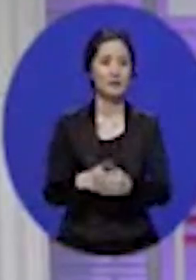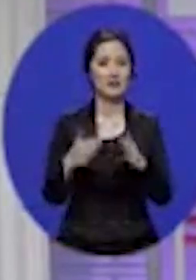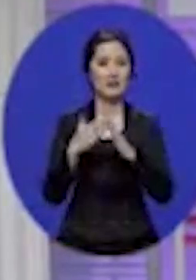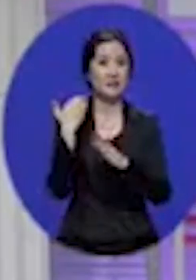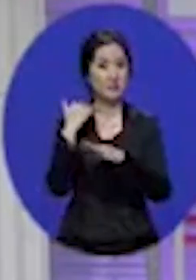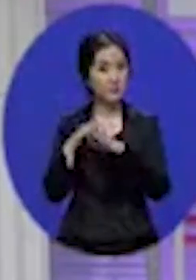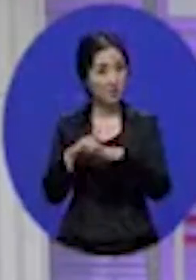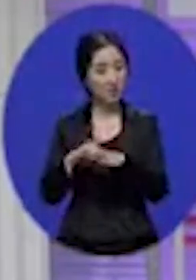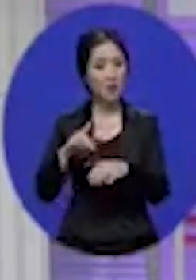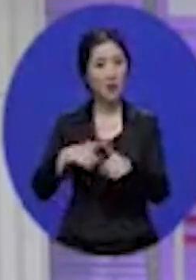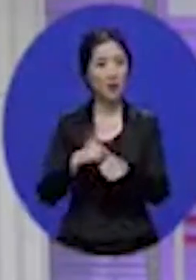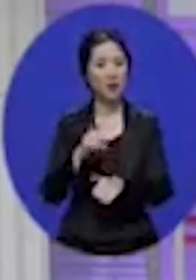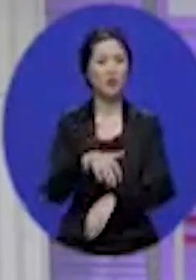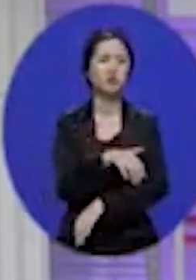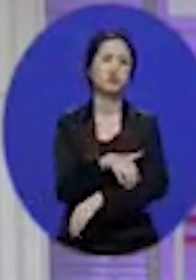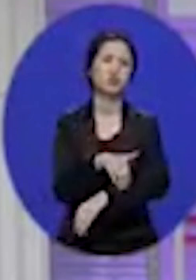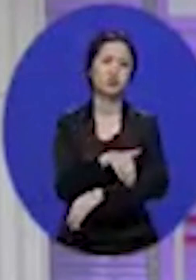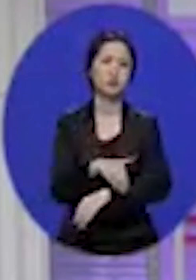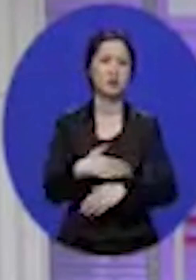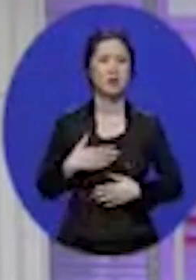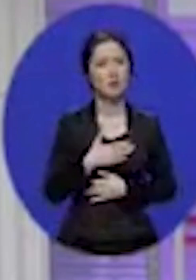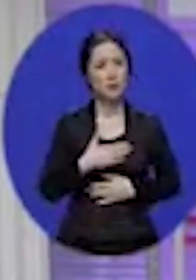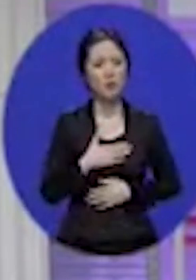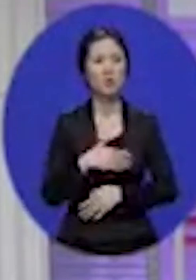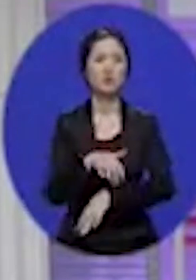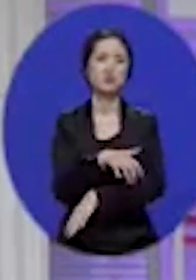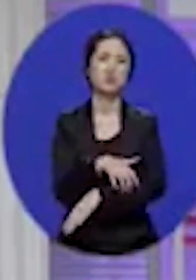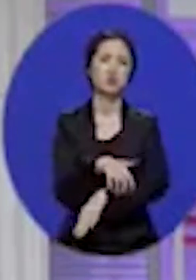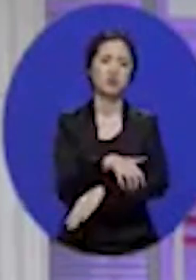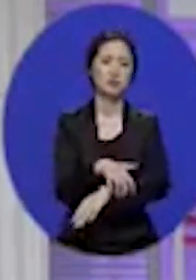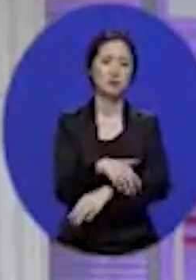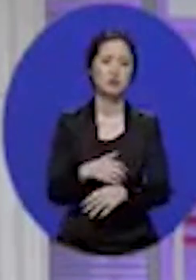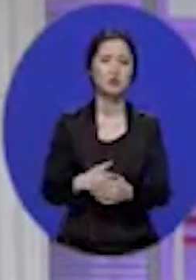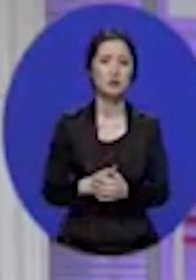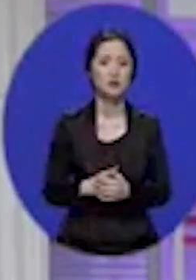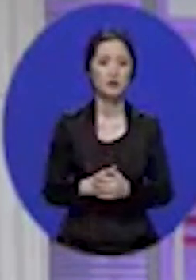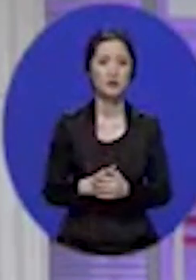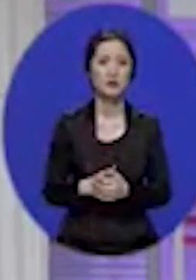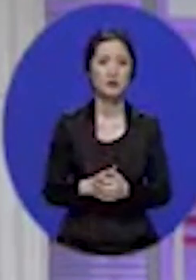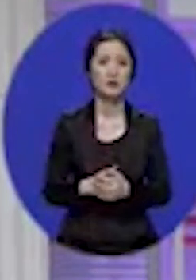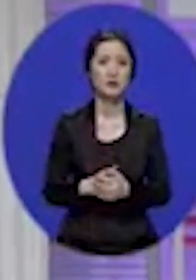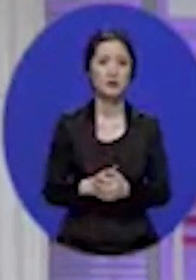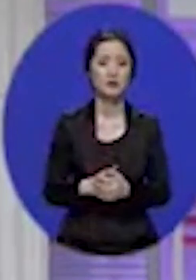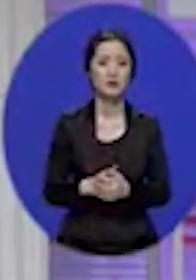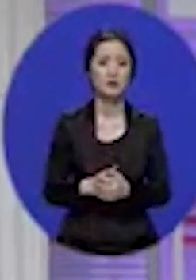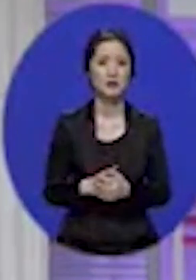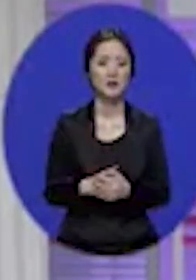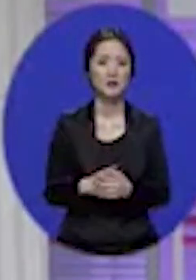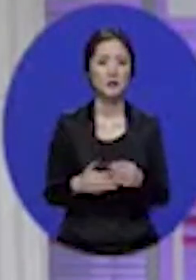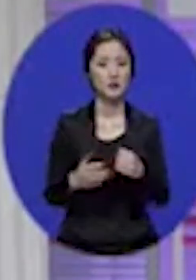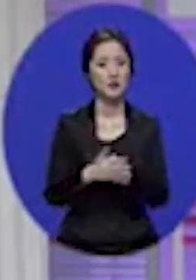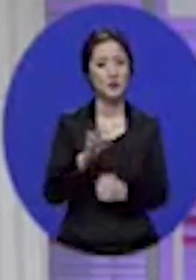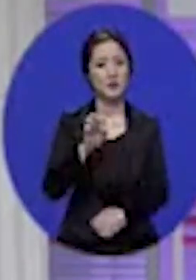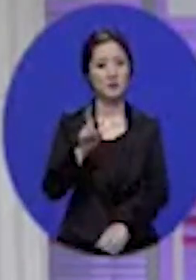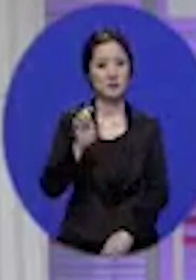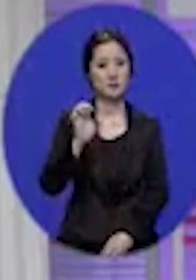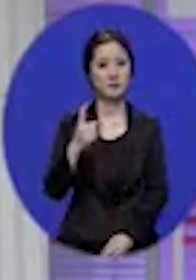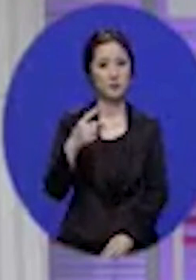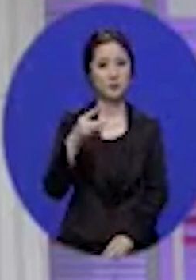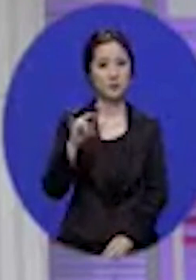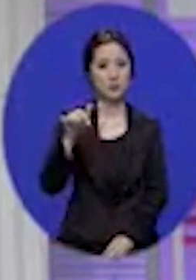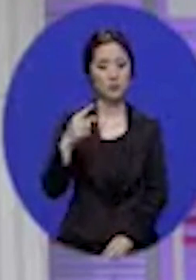살다 보니까 이게 불편한 거예요. 목욕탕 쓰기도 불편하고. 근데 이제 쭉 이제 그 마포대교를 건너 다니다